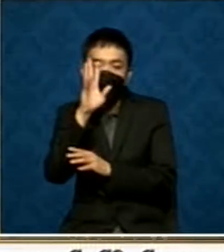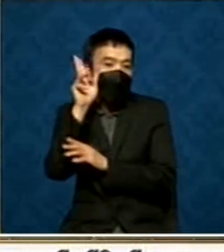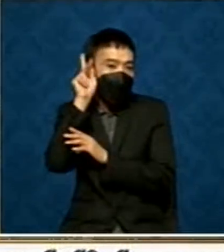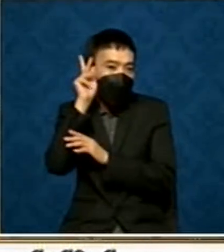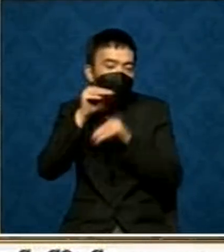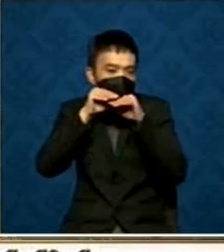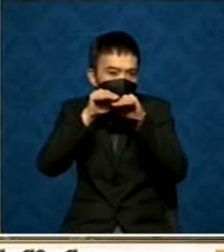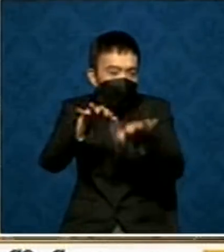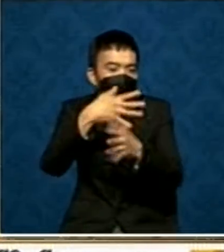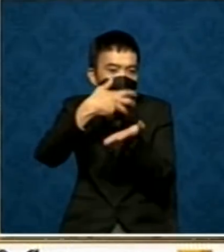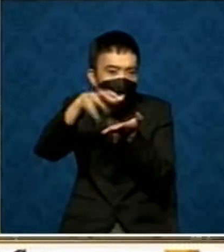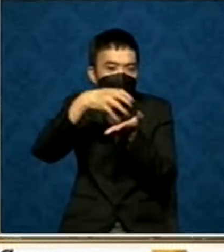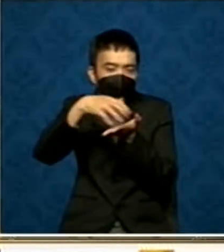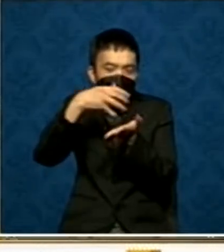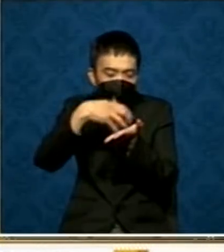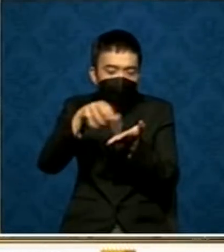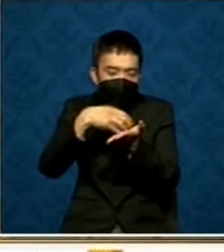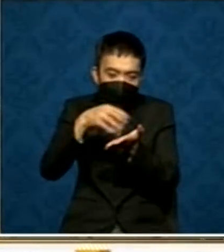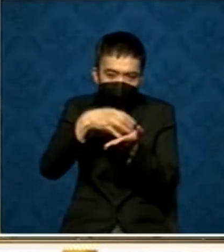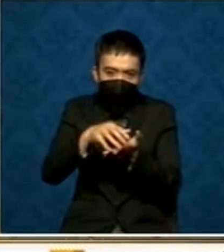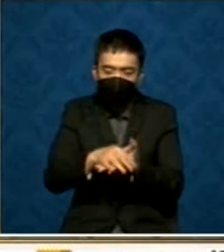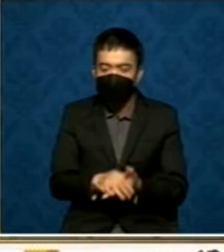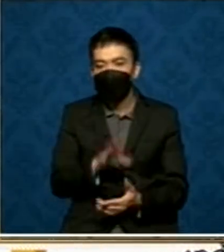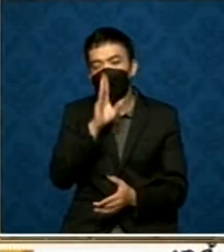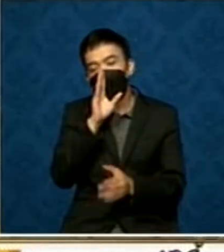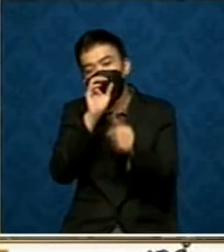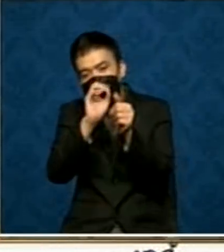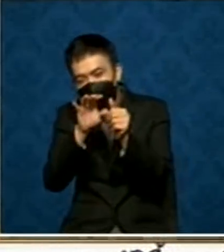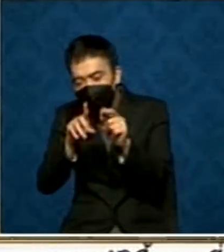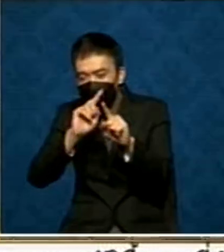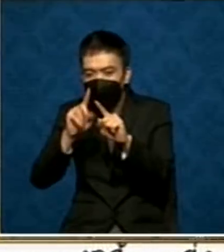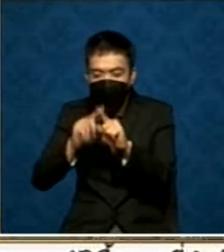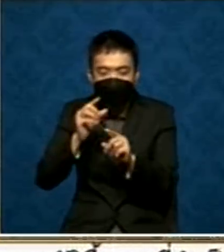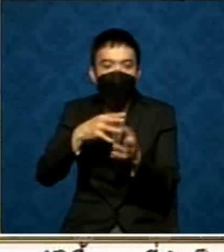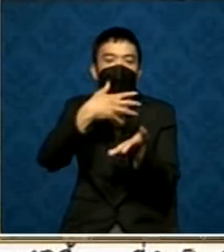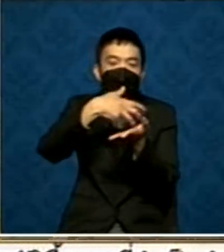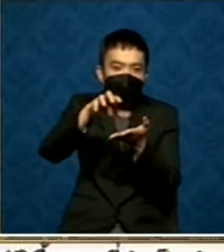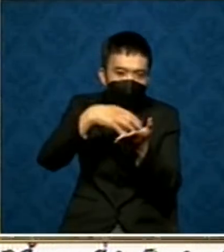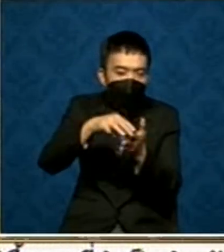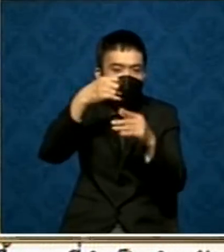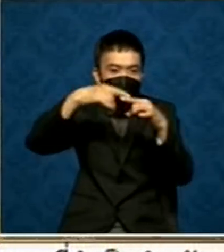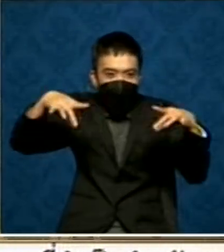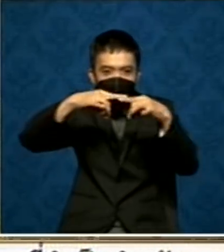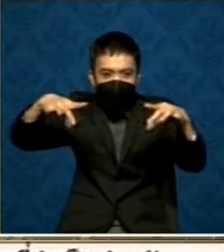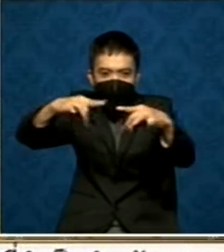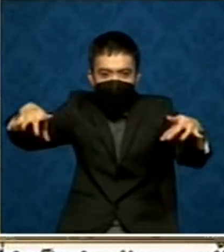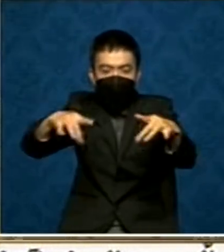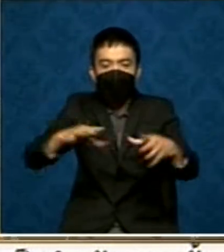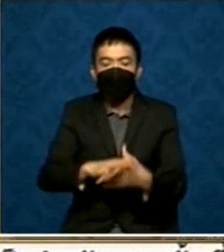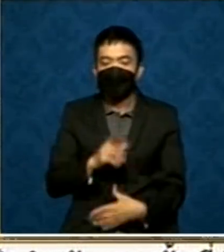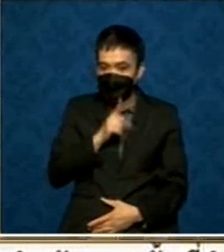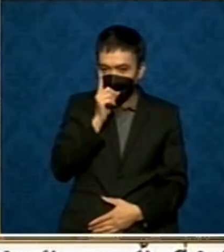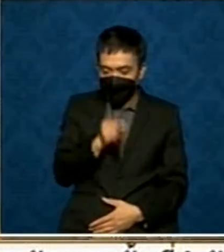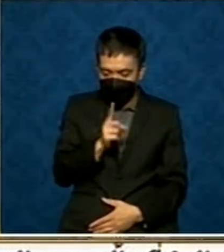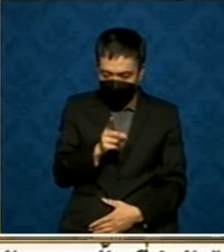เจาบ้านแล้วก็ไปให้ข้อคิดเห็น หรอ่าความรู้ หรือข้อมูลที่ผิดพลาดผมจิ ๆ